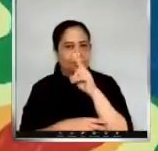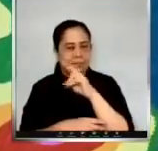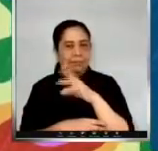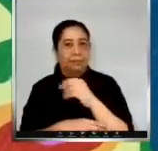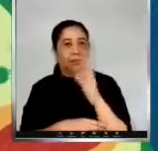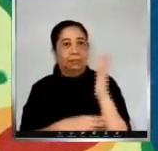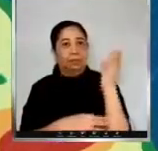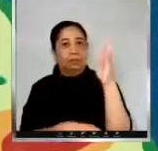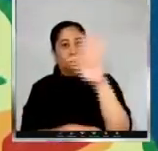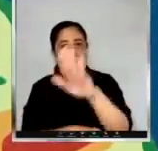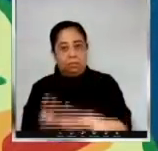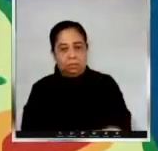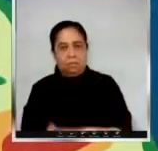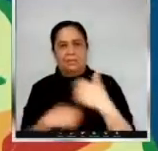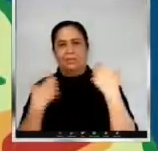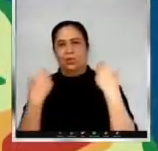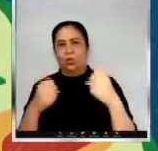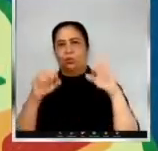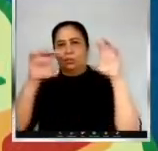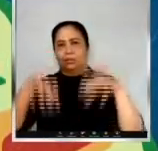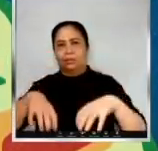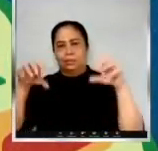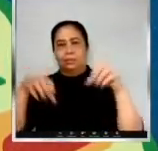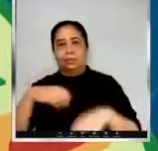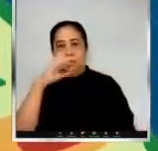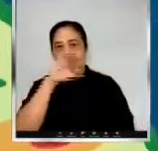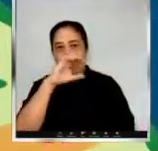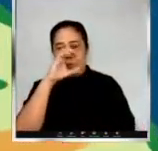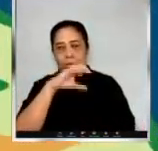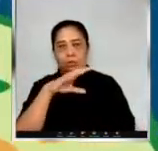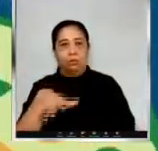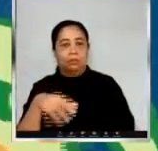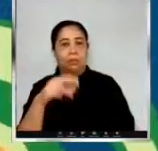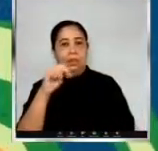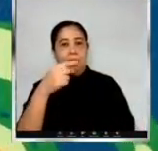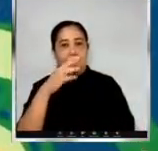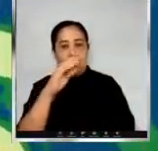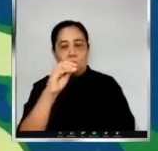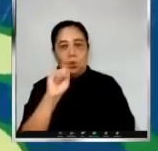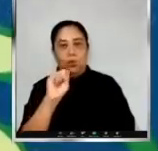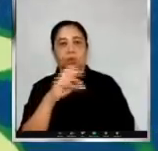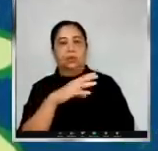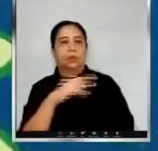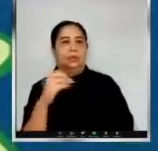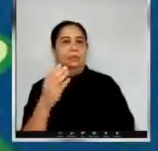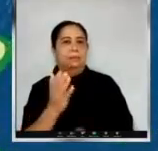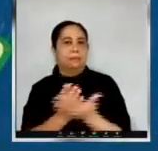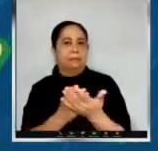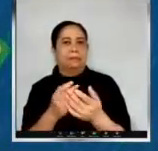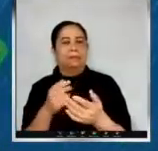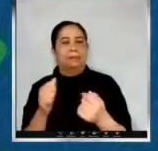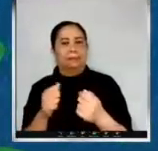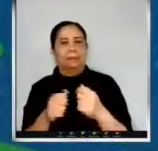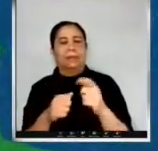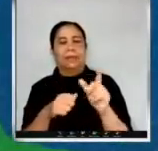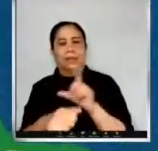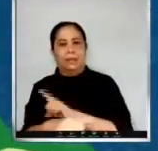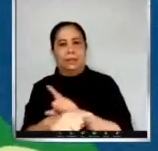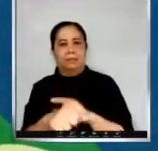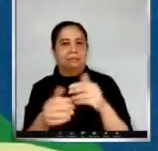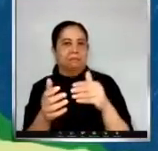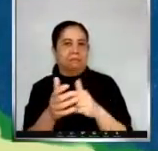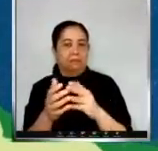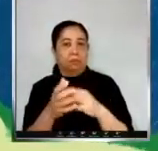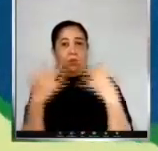hapon, may malalakas na ulan ka dyan sa may Cebu, dyan sa may Negros Provinces, at ilang bahagi ng Leyte. Muli mga kapuso, yung malalakas na ulan na